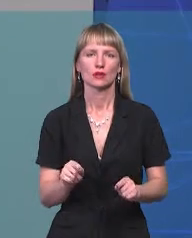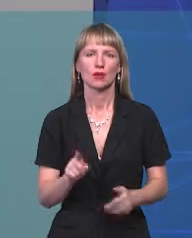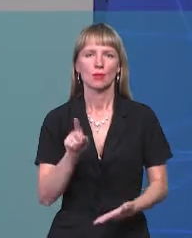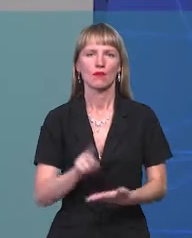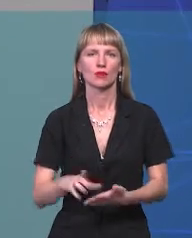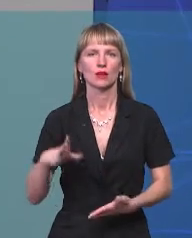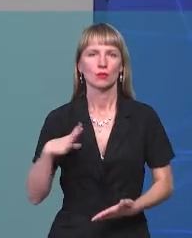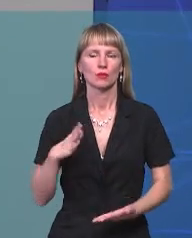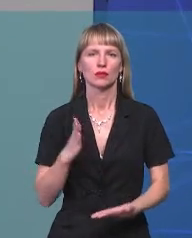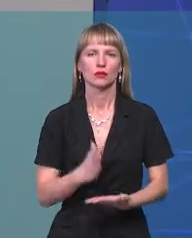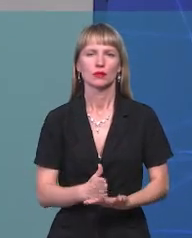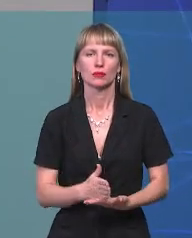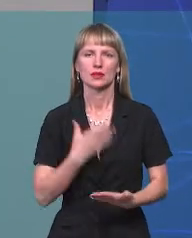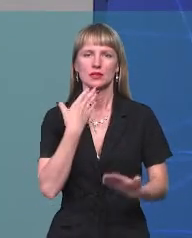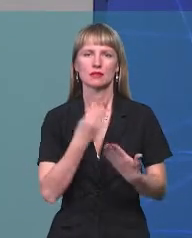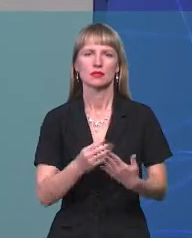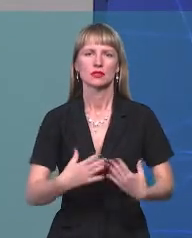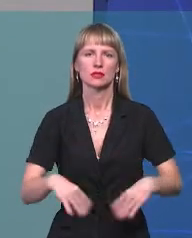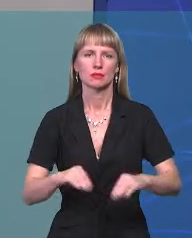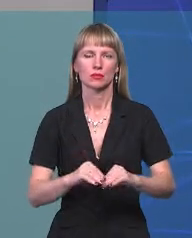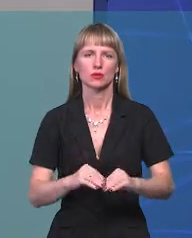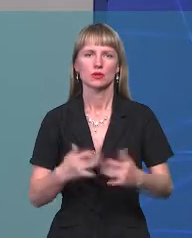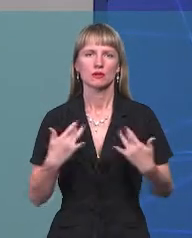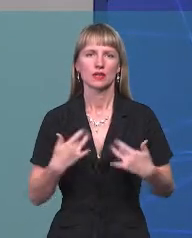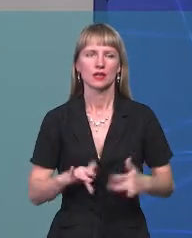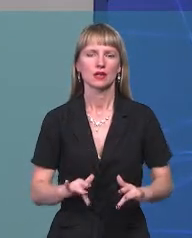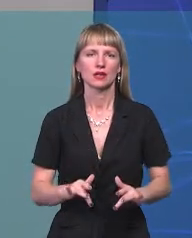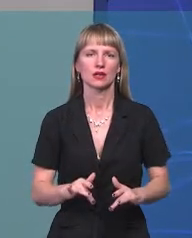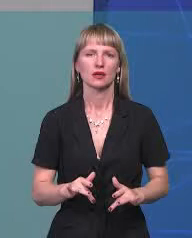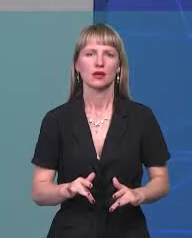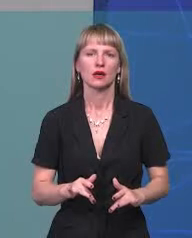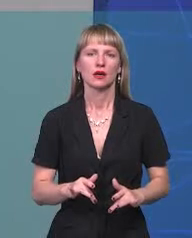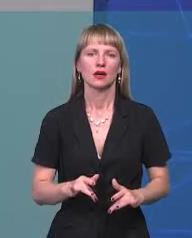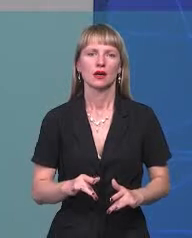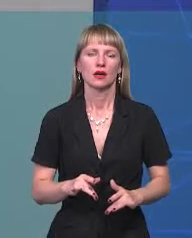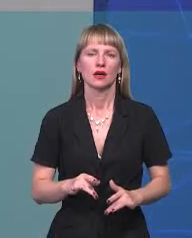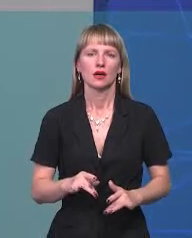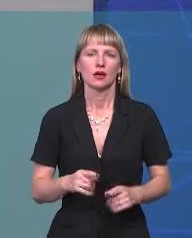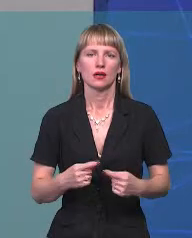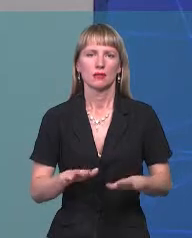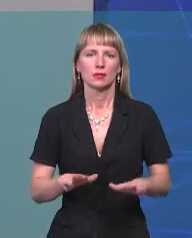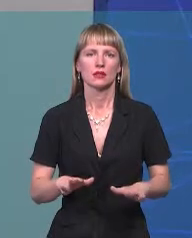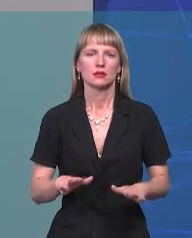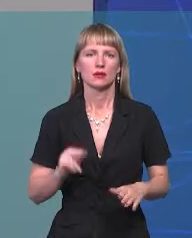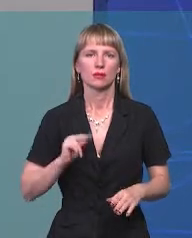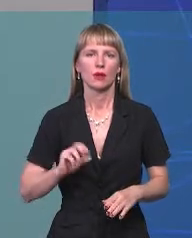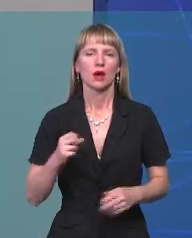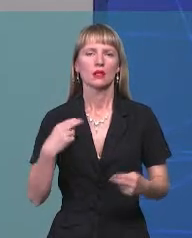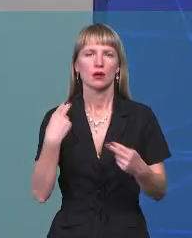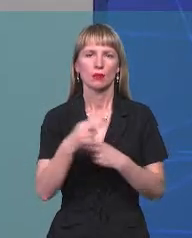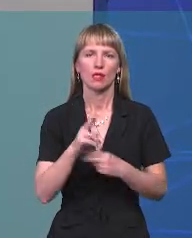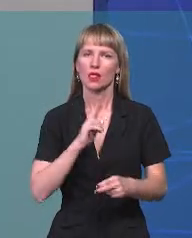повинна була отримувати свою сім'ю, звільнилася з основного місця роботи, але ж заборгованість не